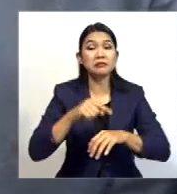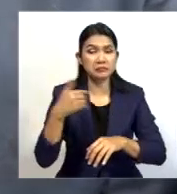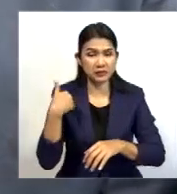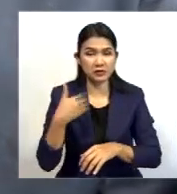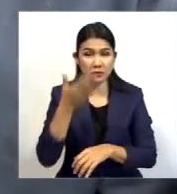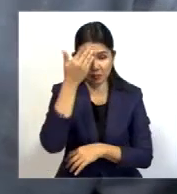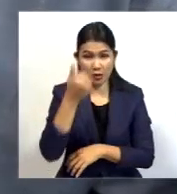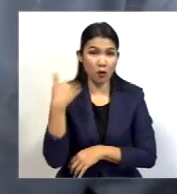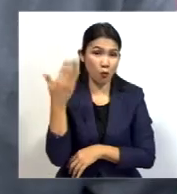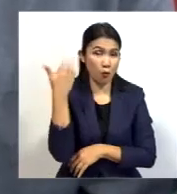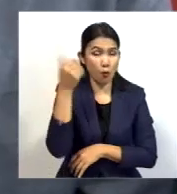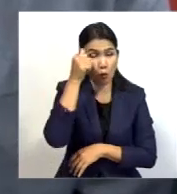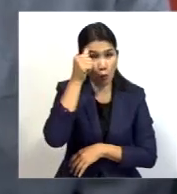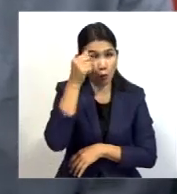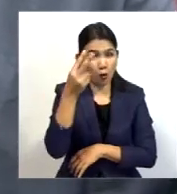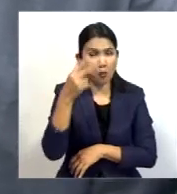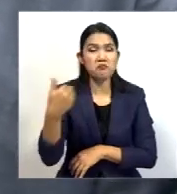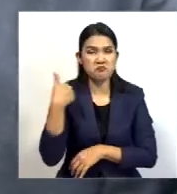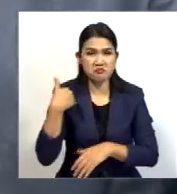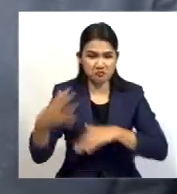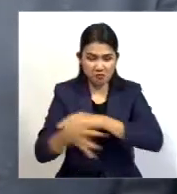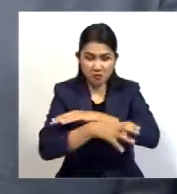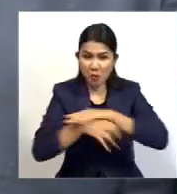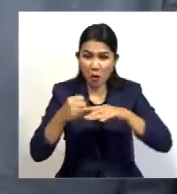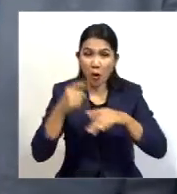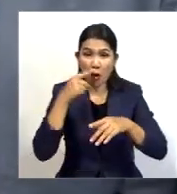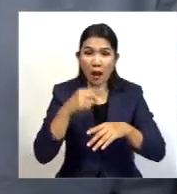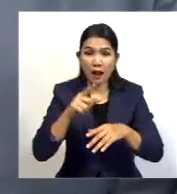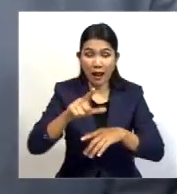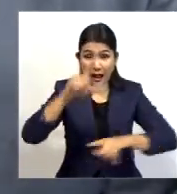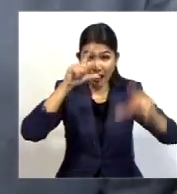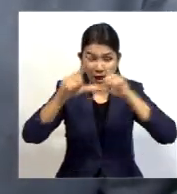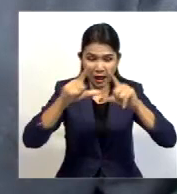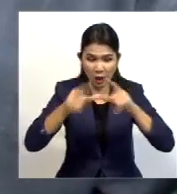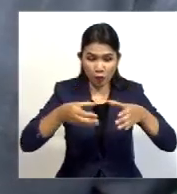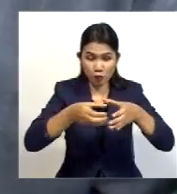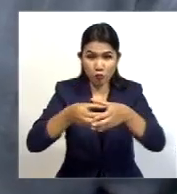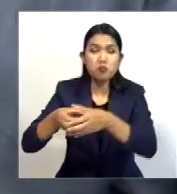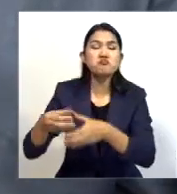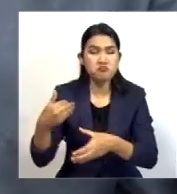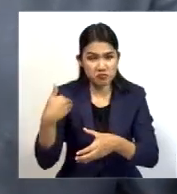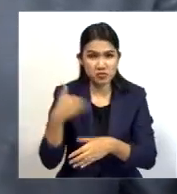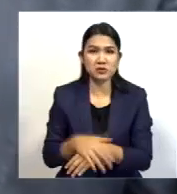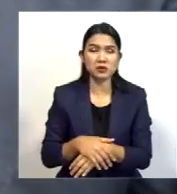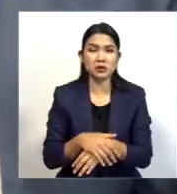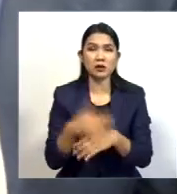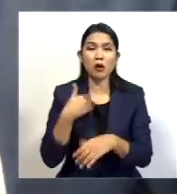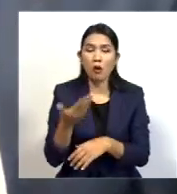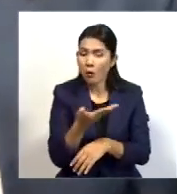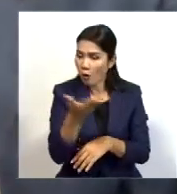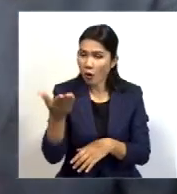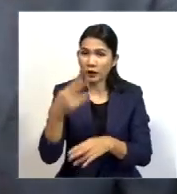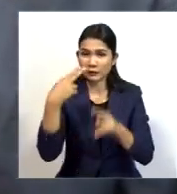ย2วันที่ผ่านมานั้นมีการแฮกข้อมูลในระบบ LINE กลุ่มเป็นจำนวนมากนะคะแล้วก็ขอความร่วมมือในการจด